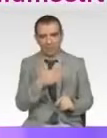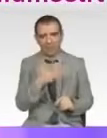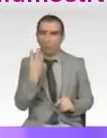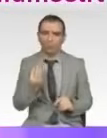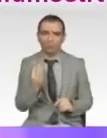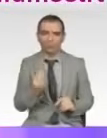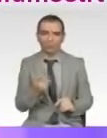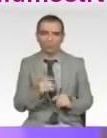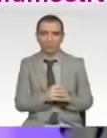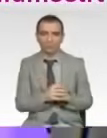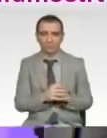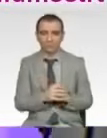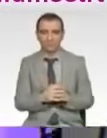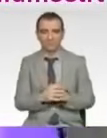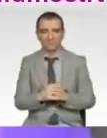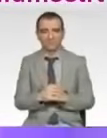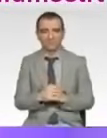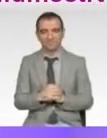oluyor.